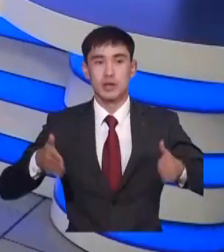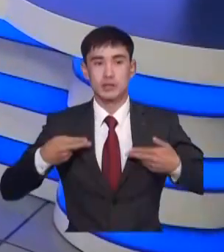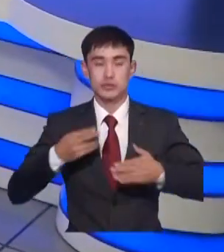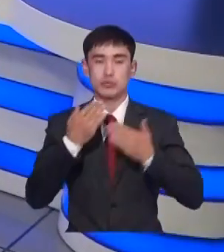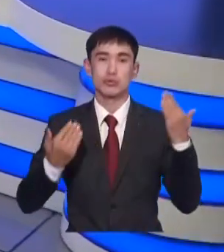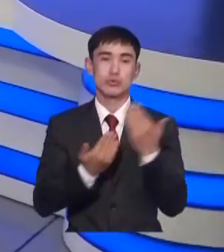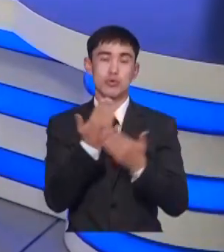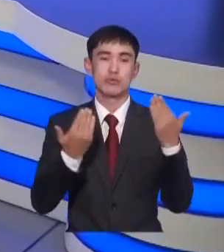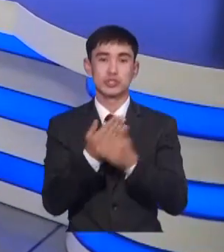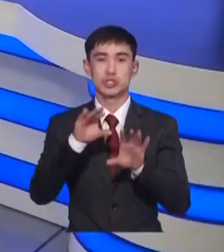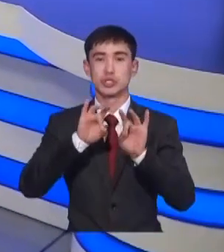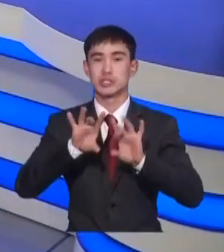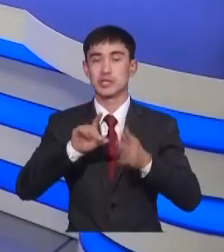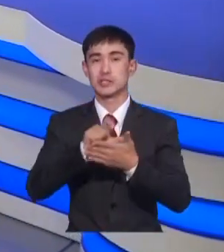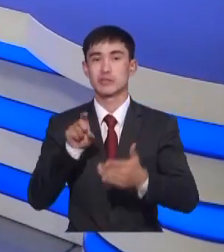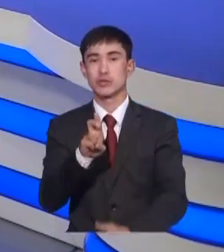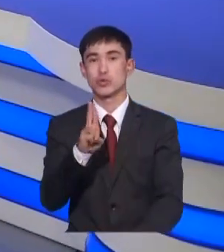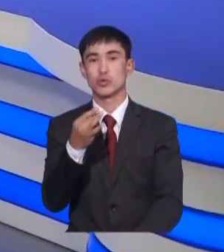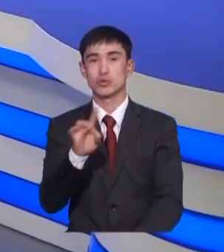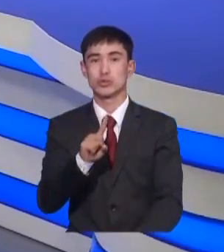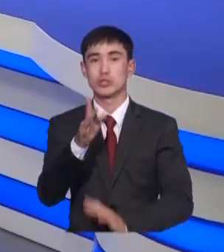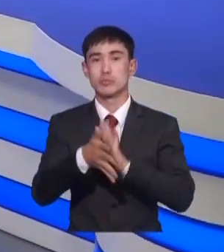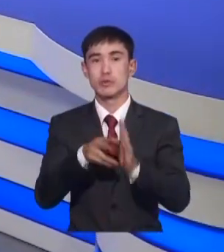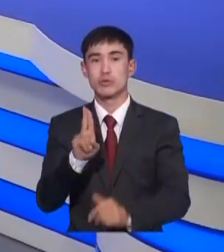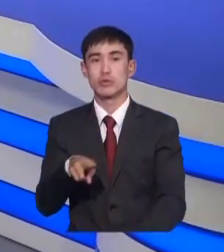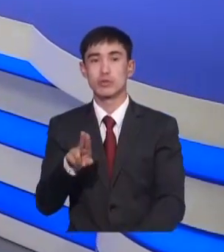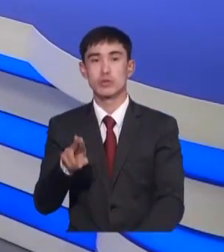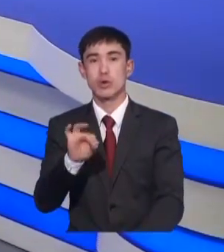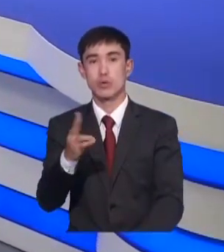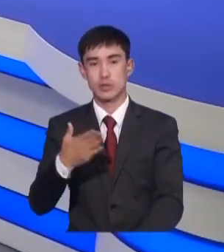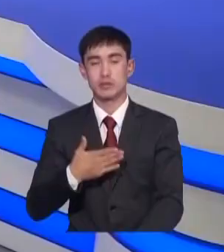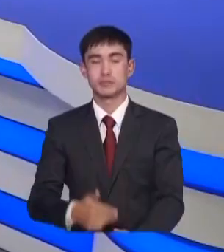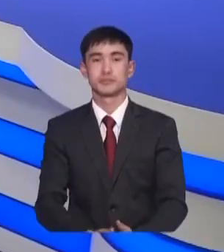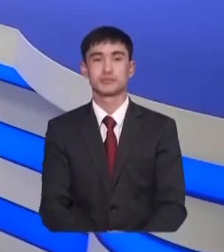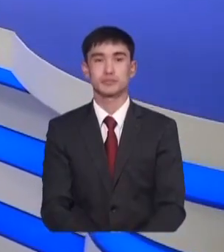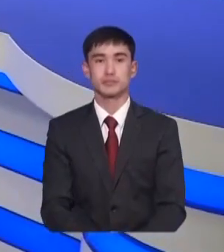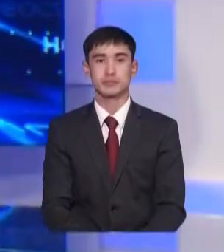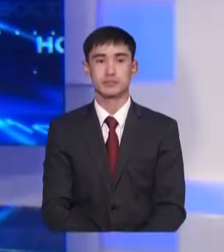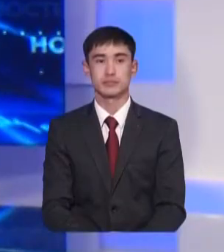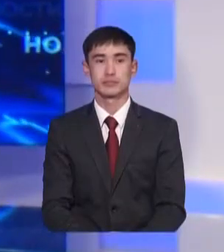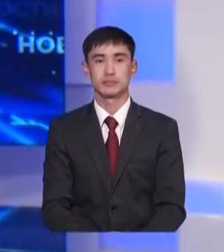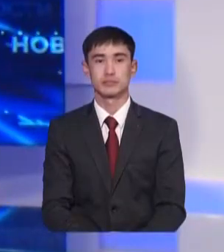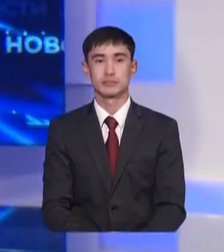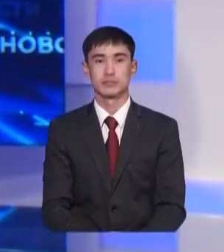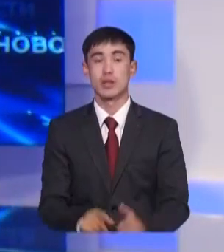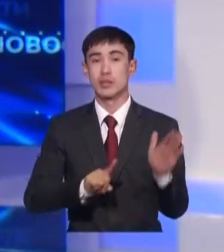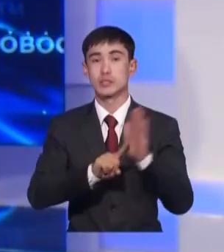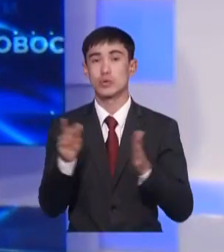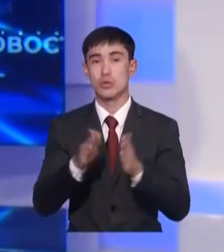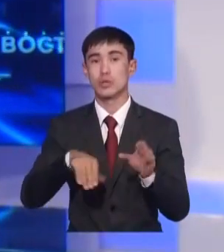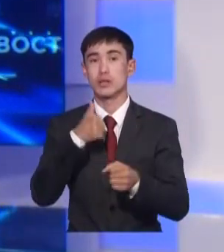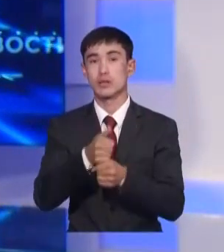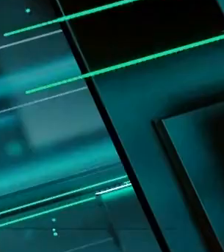Здравствуйте! В эфире телеканал «Жетсу» новости. В студии Акындуз Нурмухамбетова и сурдопереводчик Даурен Абдрасилов. И вначале